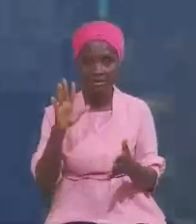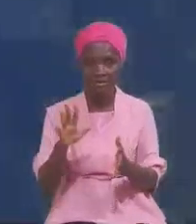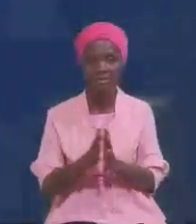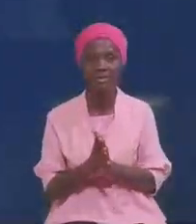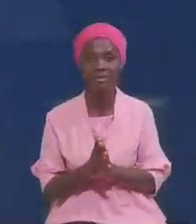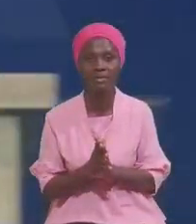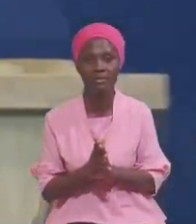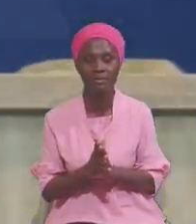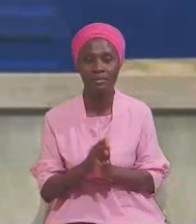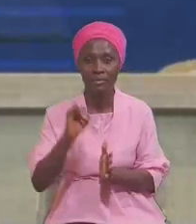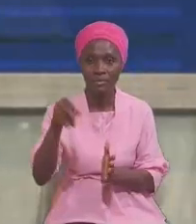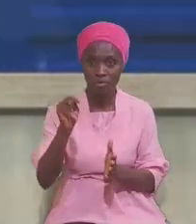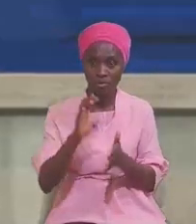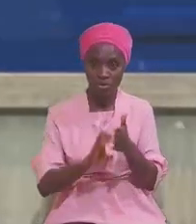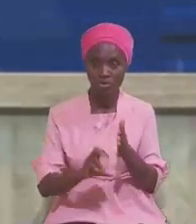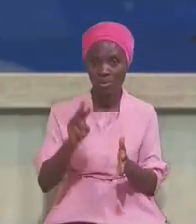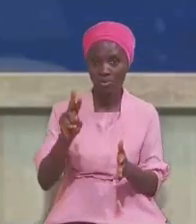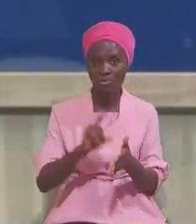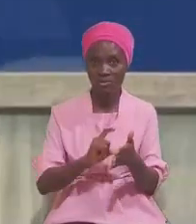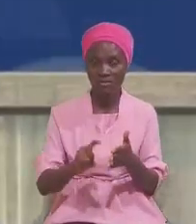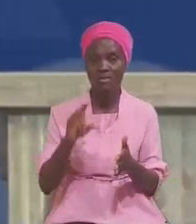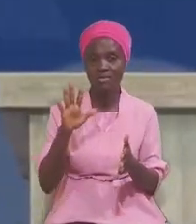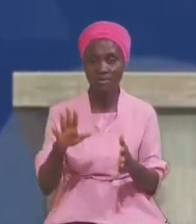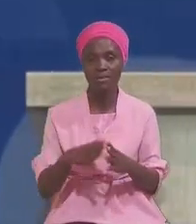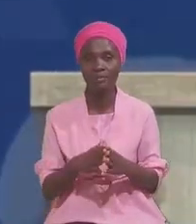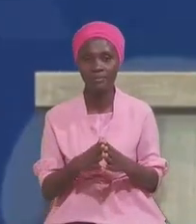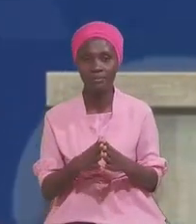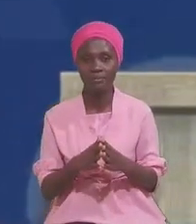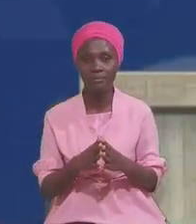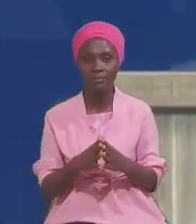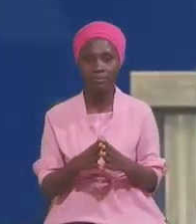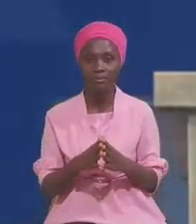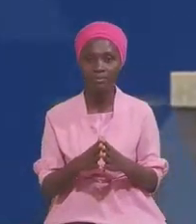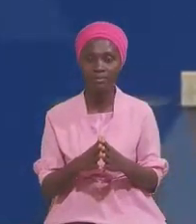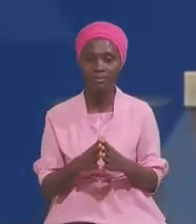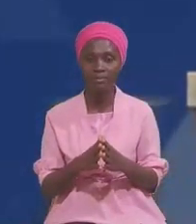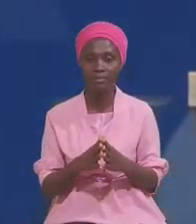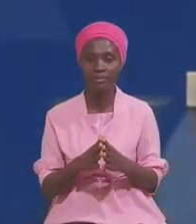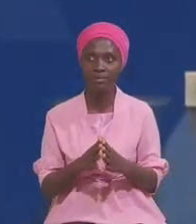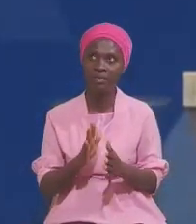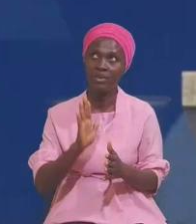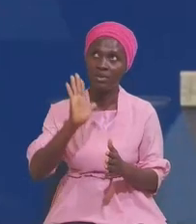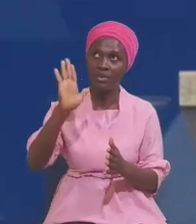verset 5. Sa mère dit aux serviteurs,